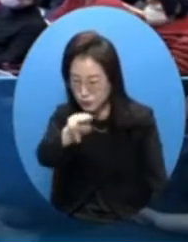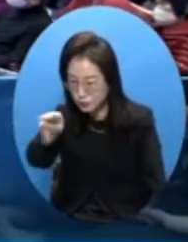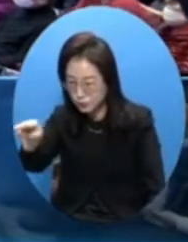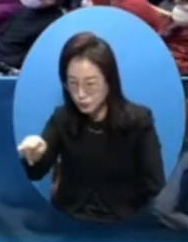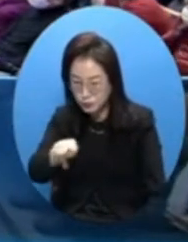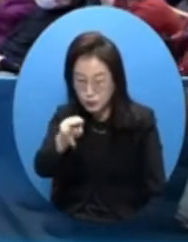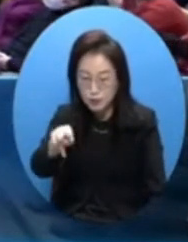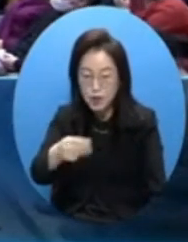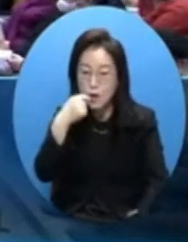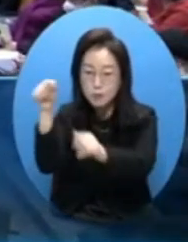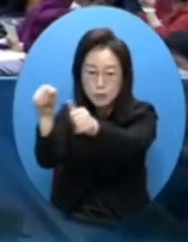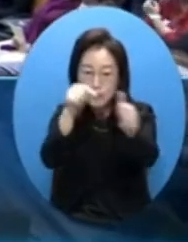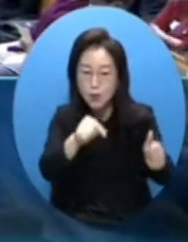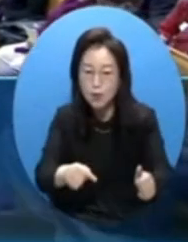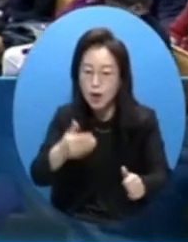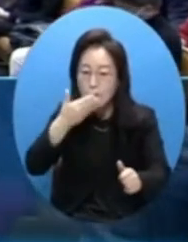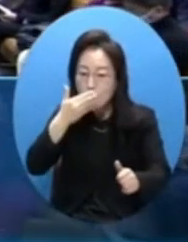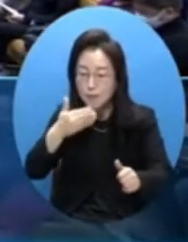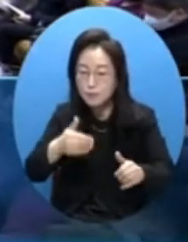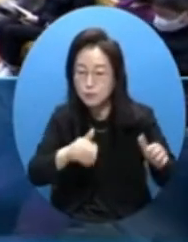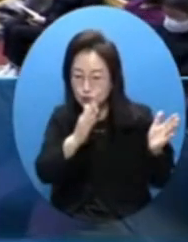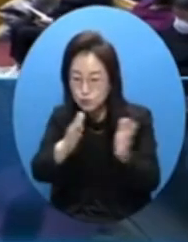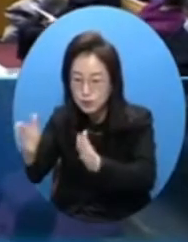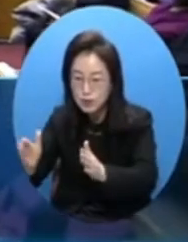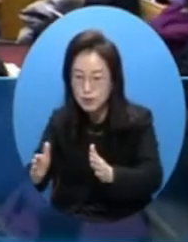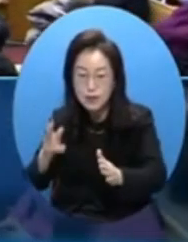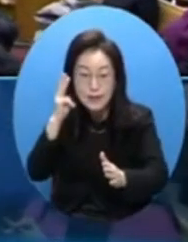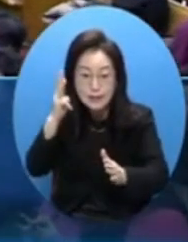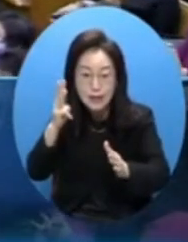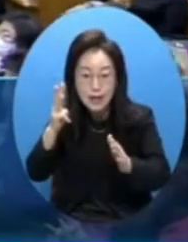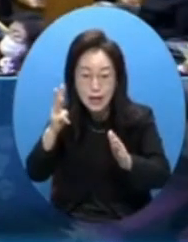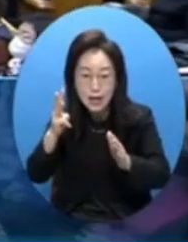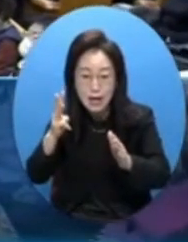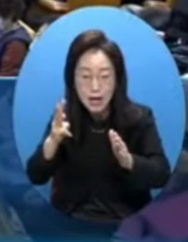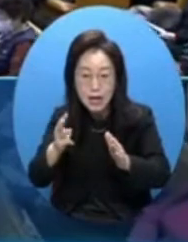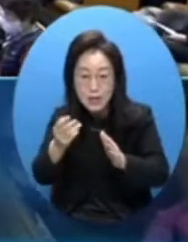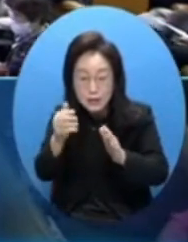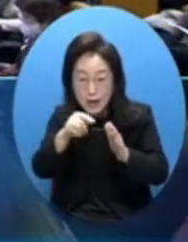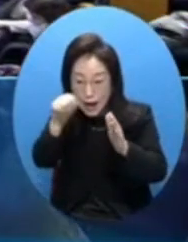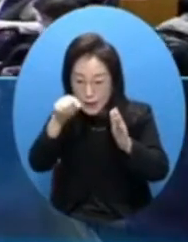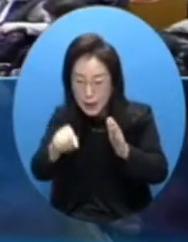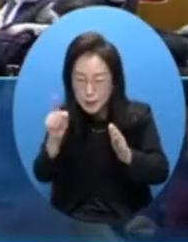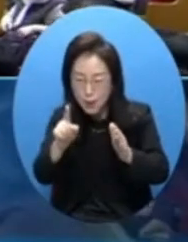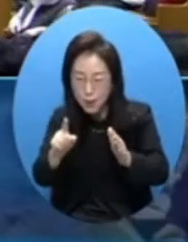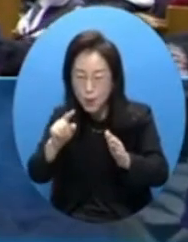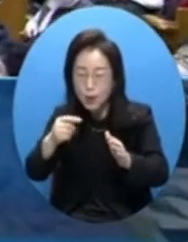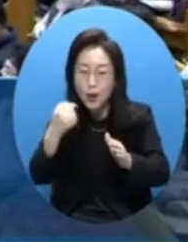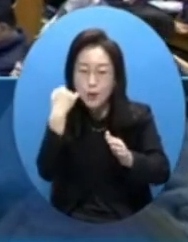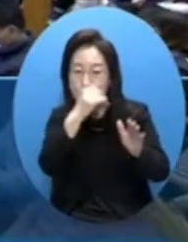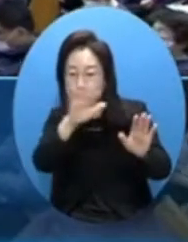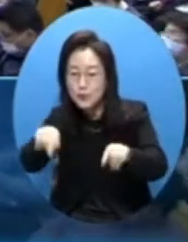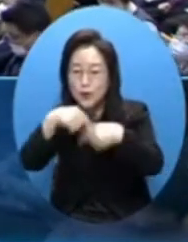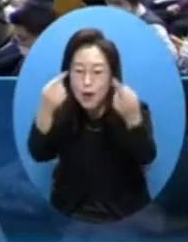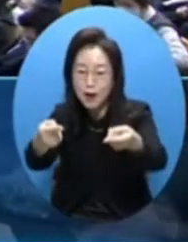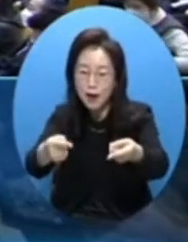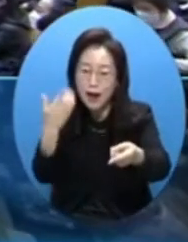양식을 준비하라. 사흘 안에 너희가 이 요단을 건너 너희 하나님 야훼께서 너희에게 주사 차지하게 하시는 땅을 차지하기